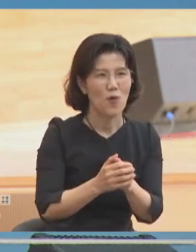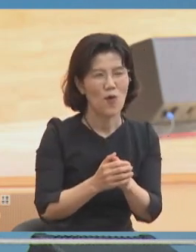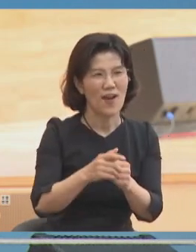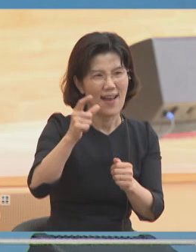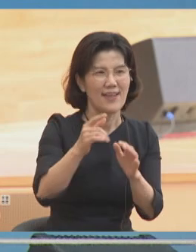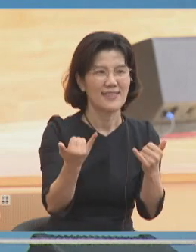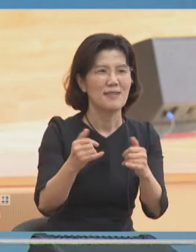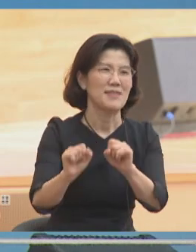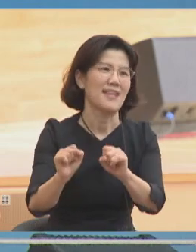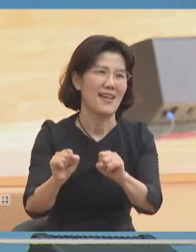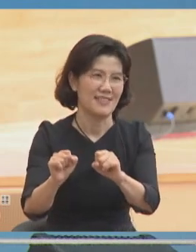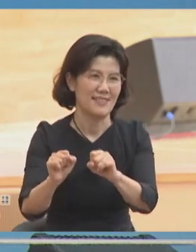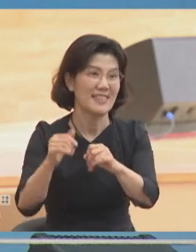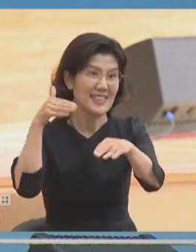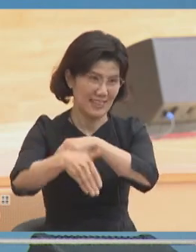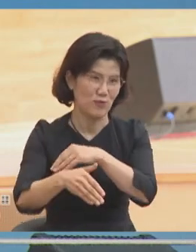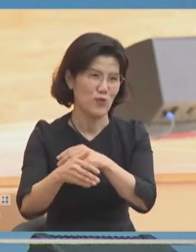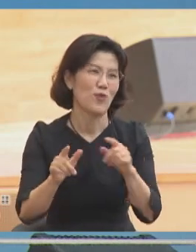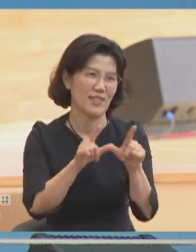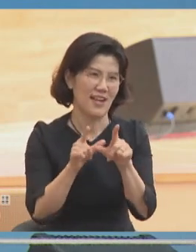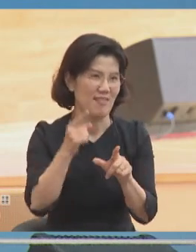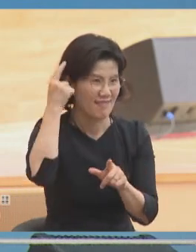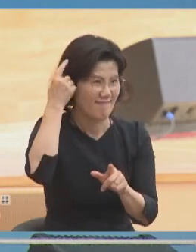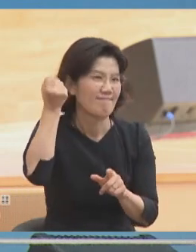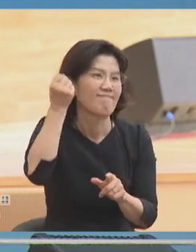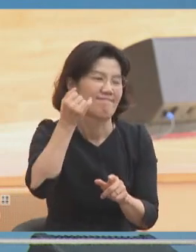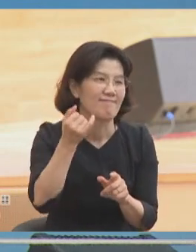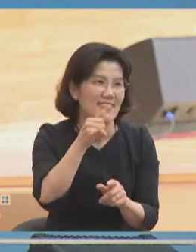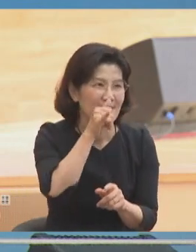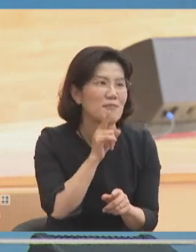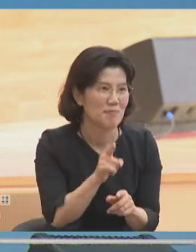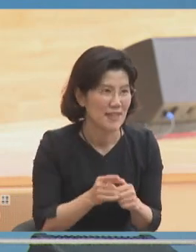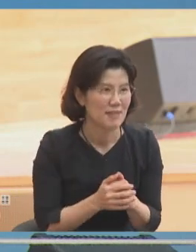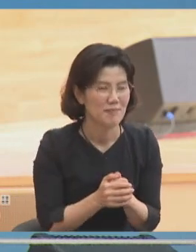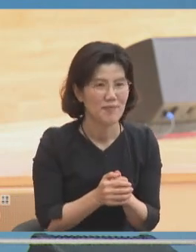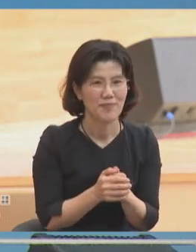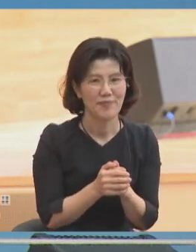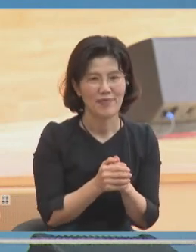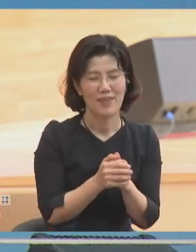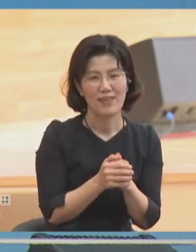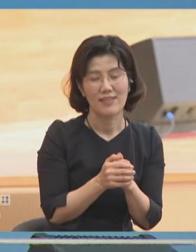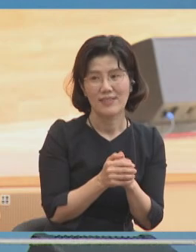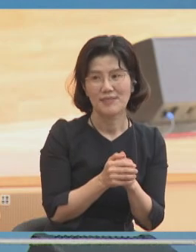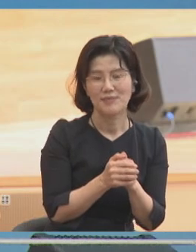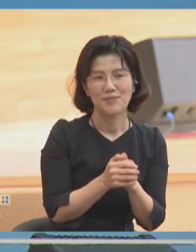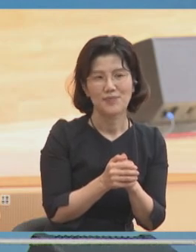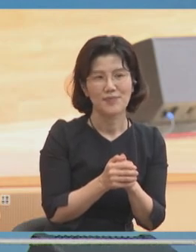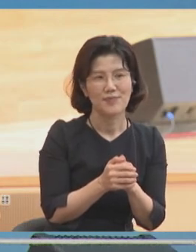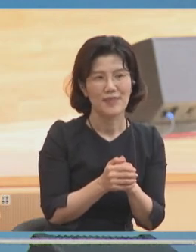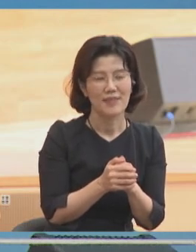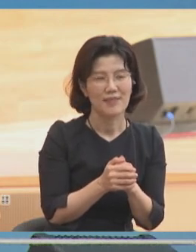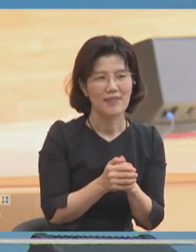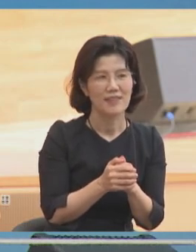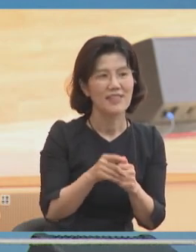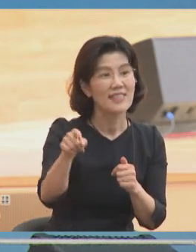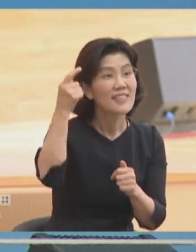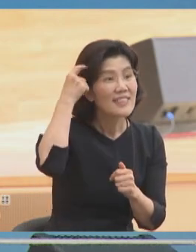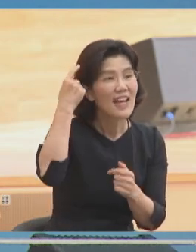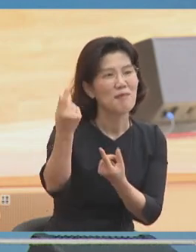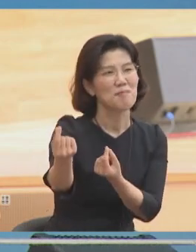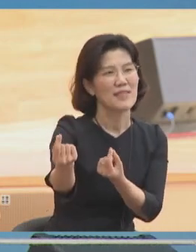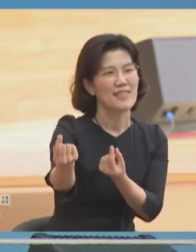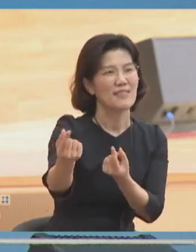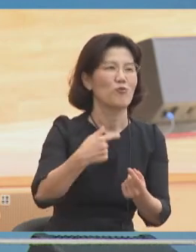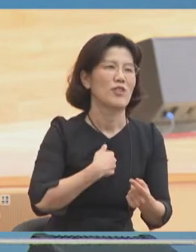살았습니다 근데이 야곱의 밟고 있는 그 땅 오늘 누가 밟고 있습니까 우리도 밟고 있잖아요 우리도 그렇게